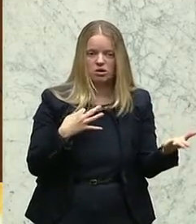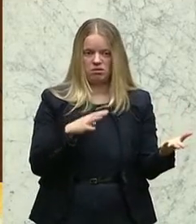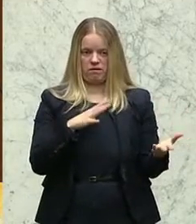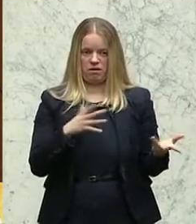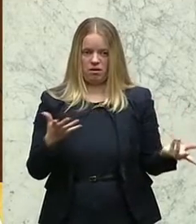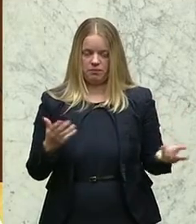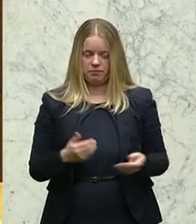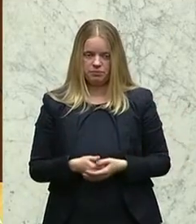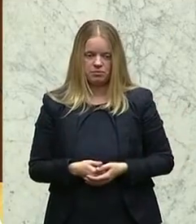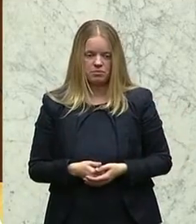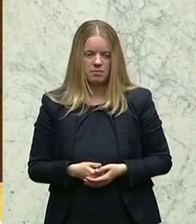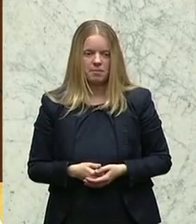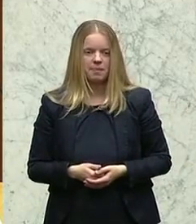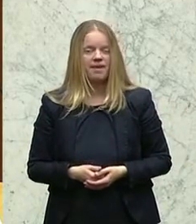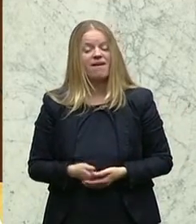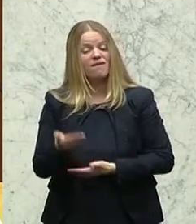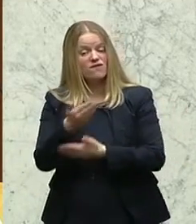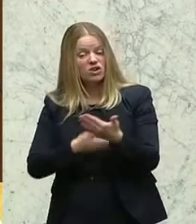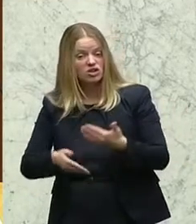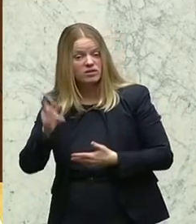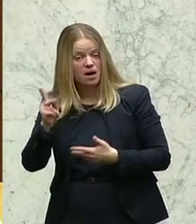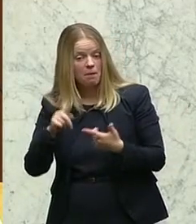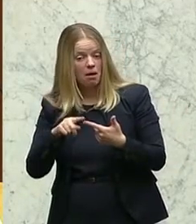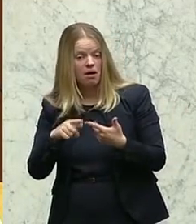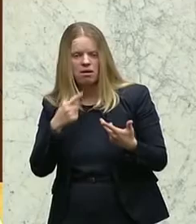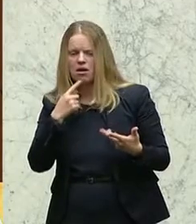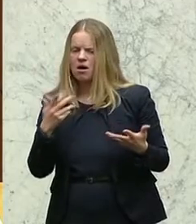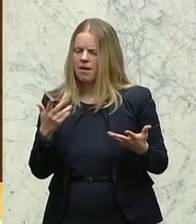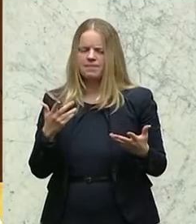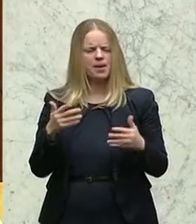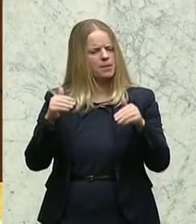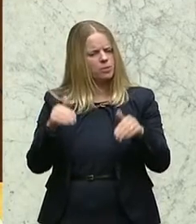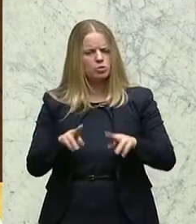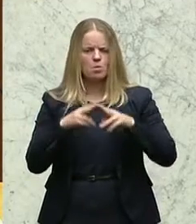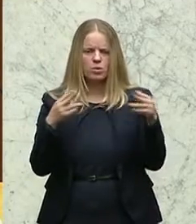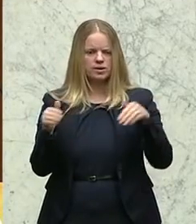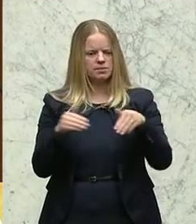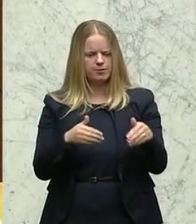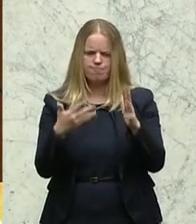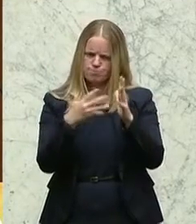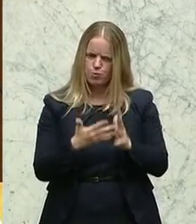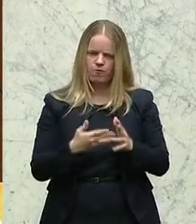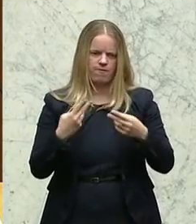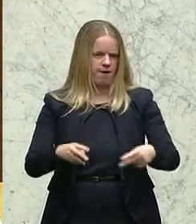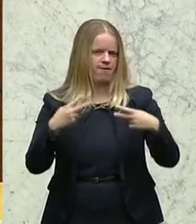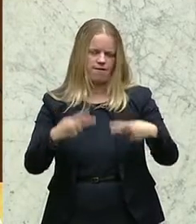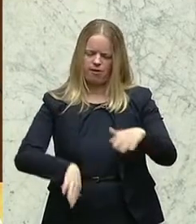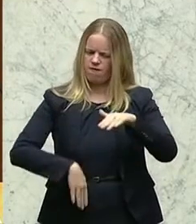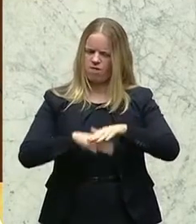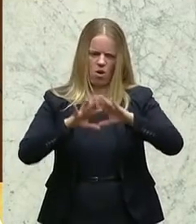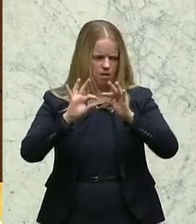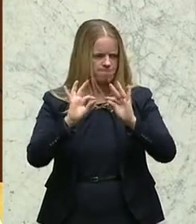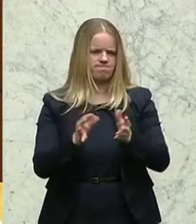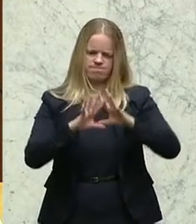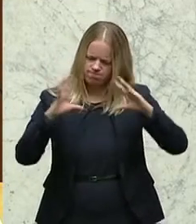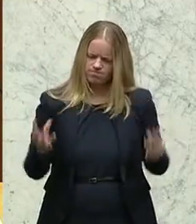Wirtschaftskammer? Wir erachten die Überprüfung der Voraussetzungen durch das Bundesministerium weiterhin in vollem Umfang